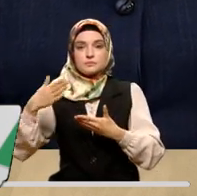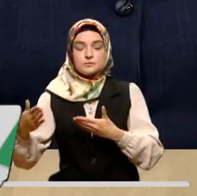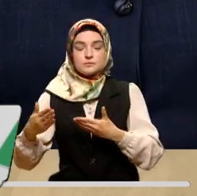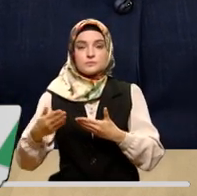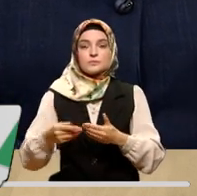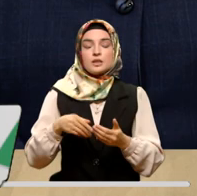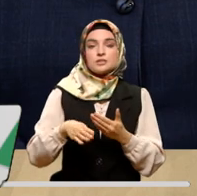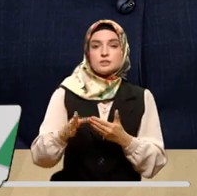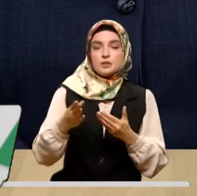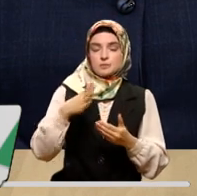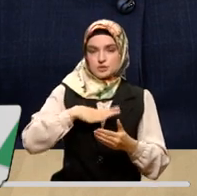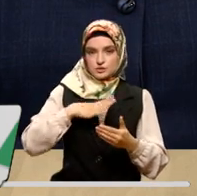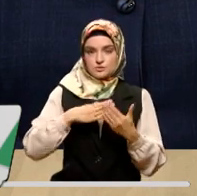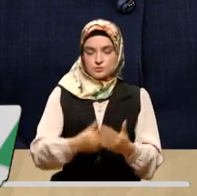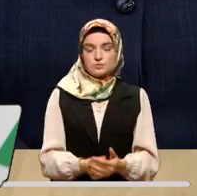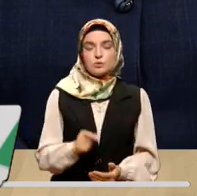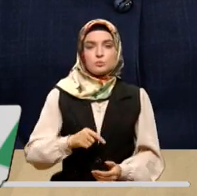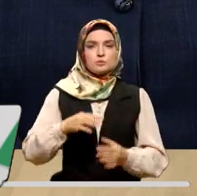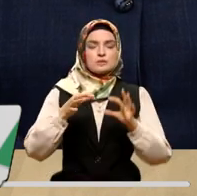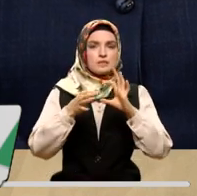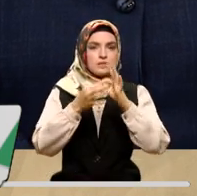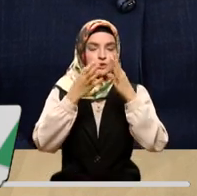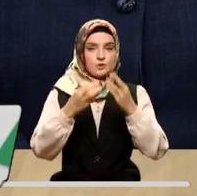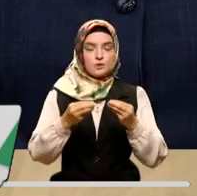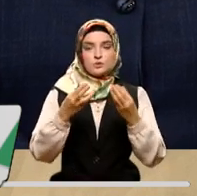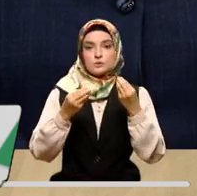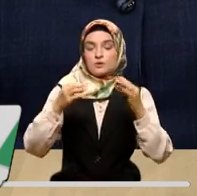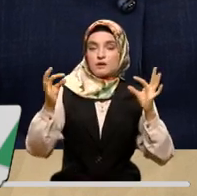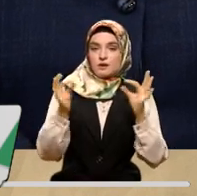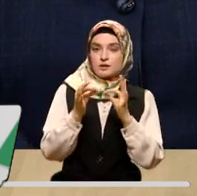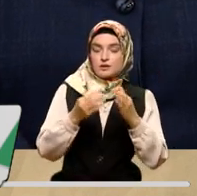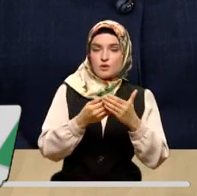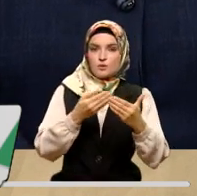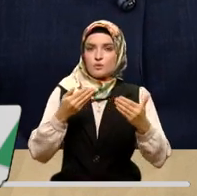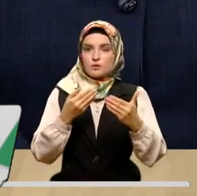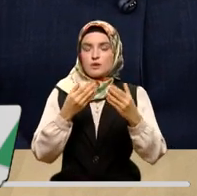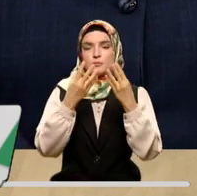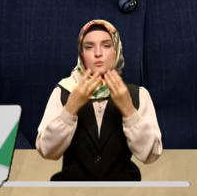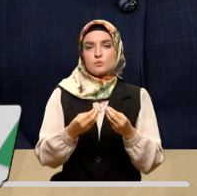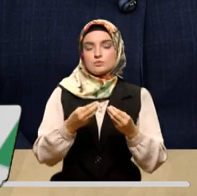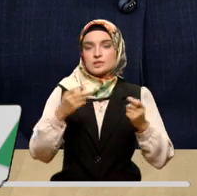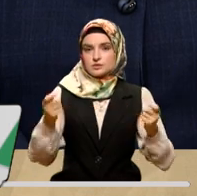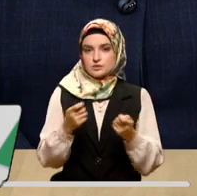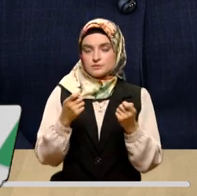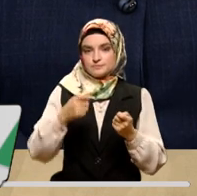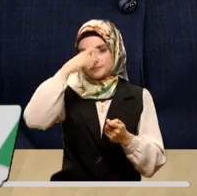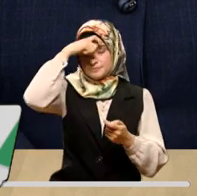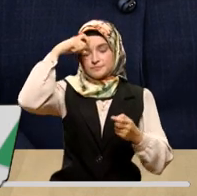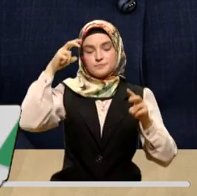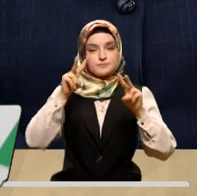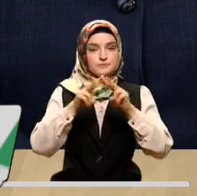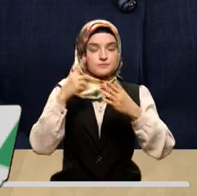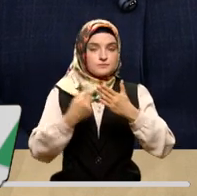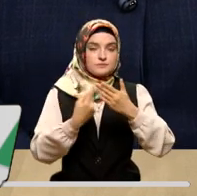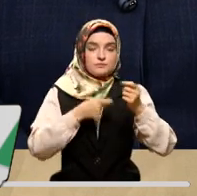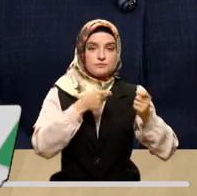arzumuz. Bununla ilgili çok erken biz önlem almaya çalıştık. Yaz Kur'an kursları